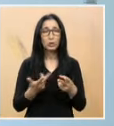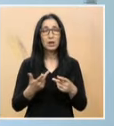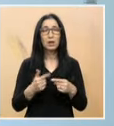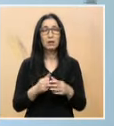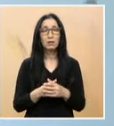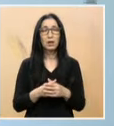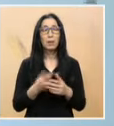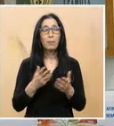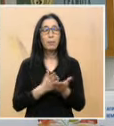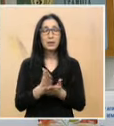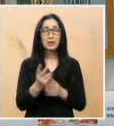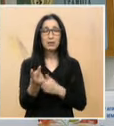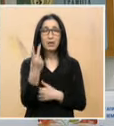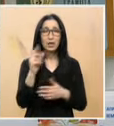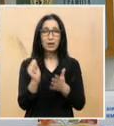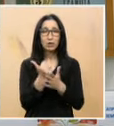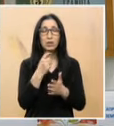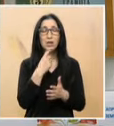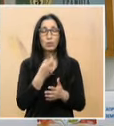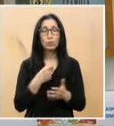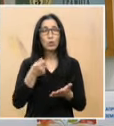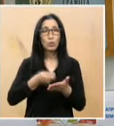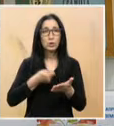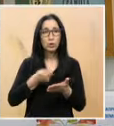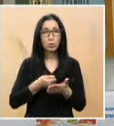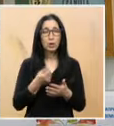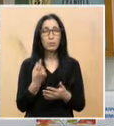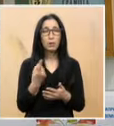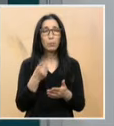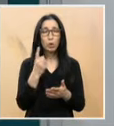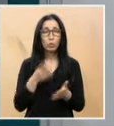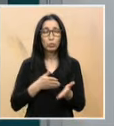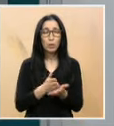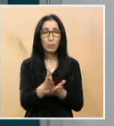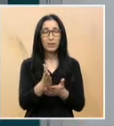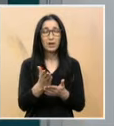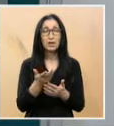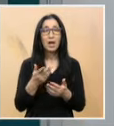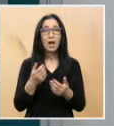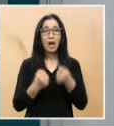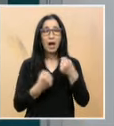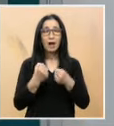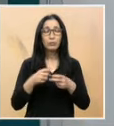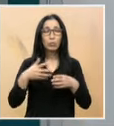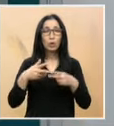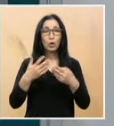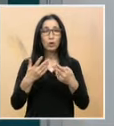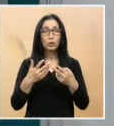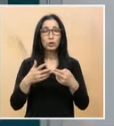оперативна програма Региони в растеж. През 2016 година осигурихме по едното направление автотранспортна